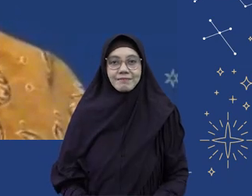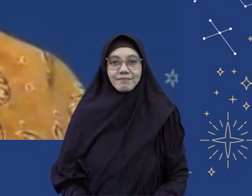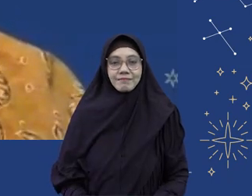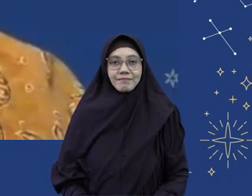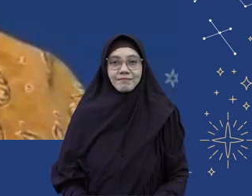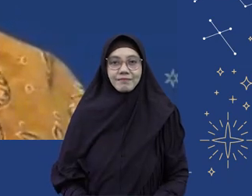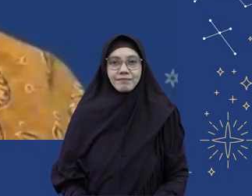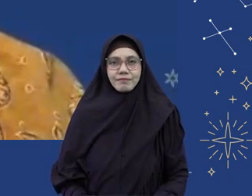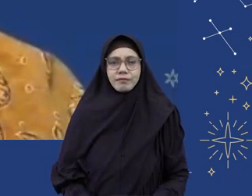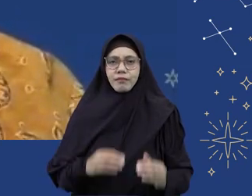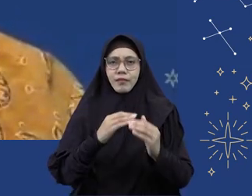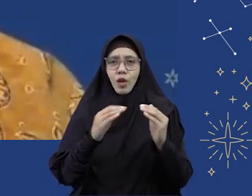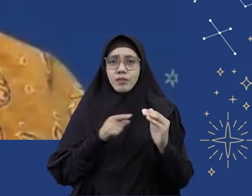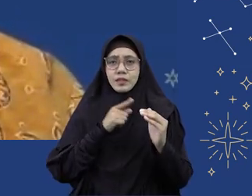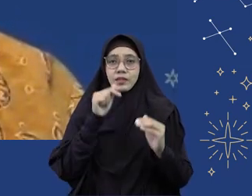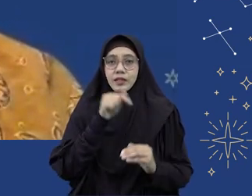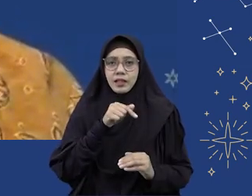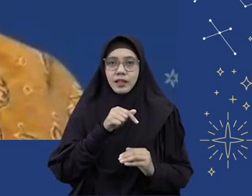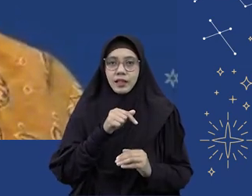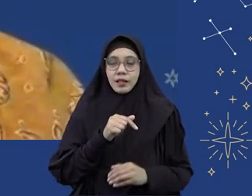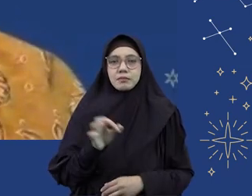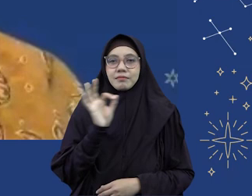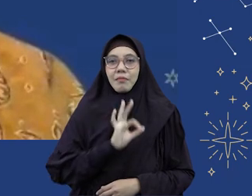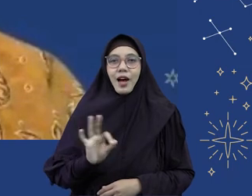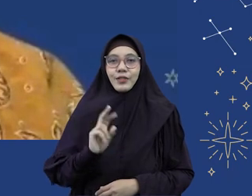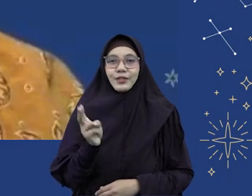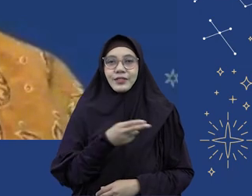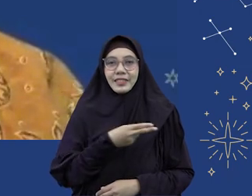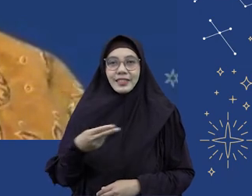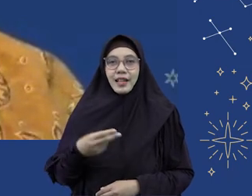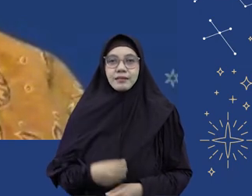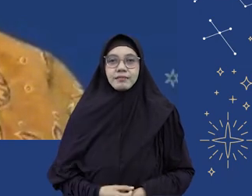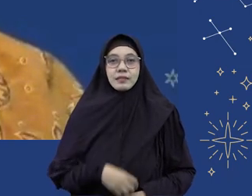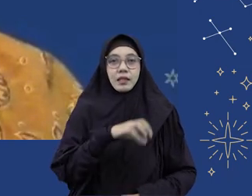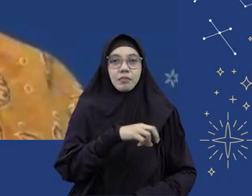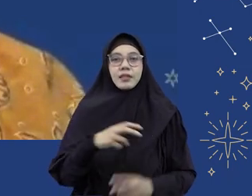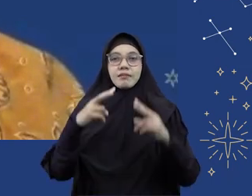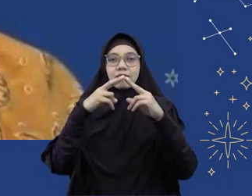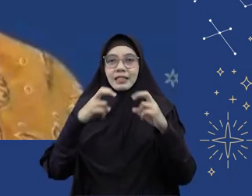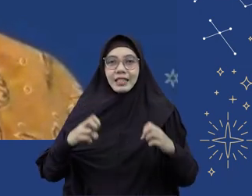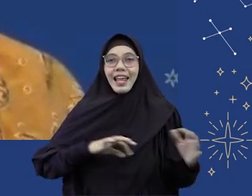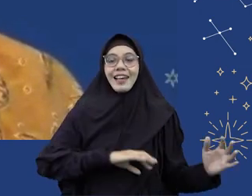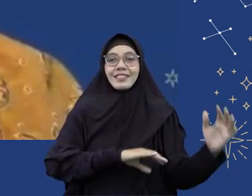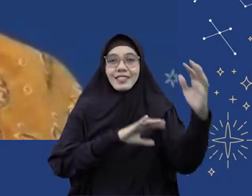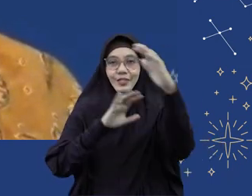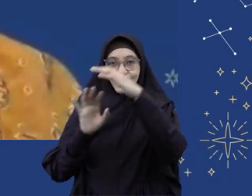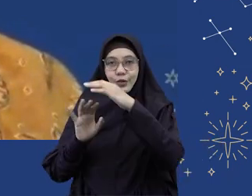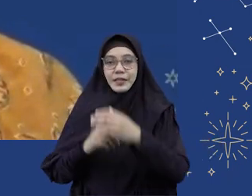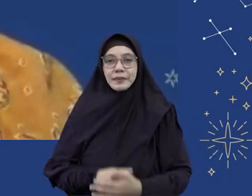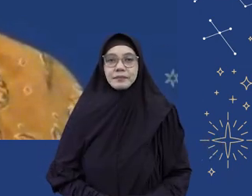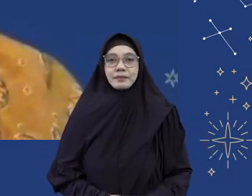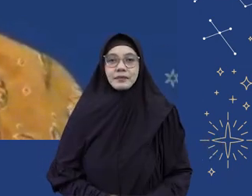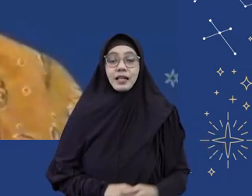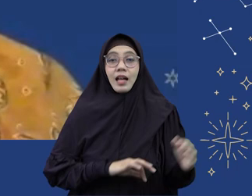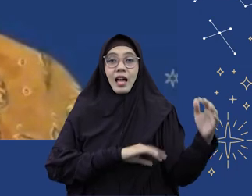merupakan observatorium modern Indonesia Tempat penelitian astronomi hingga astrofisika